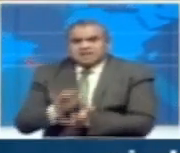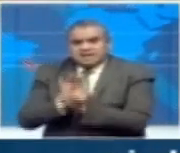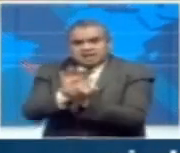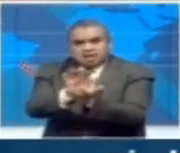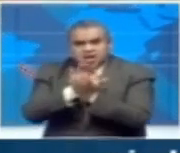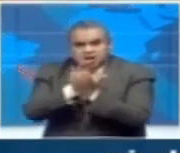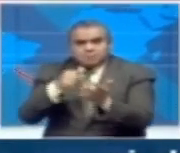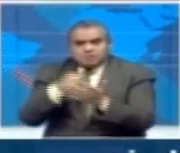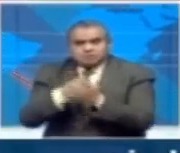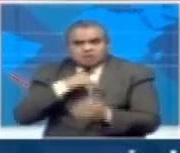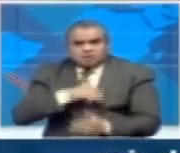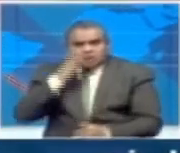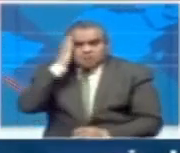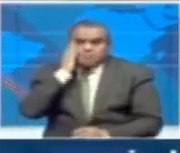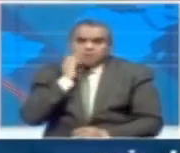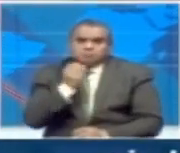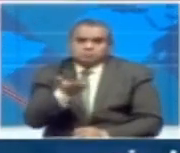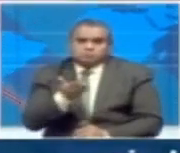من معنوياتنا.